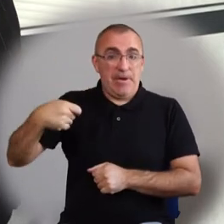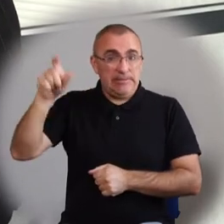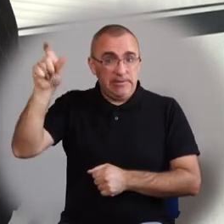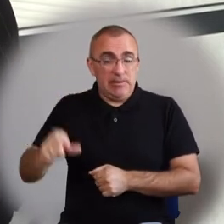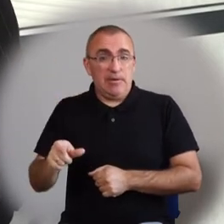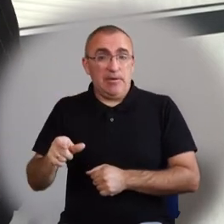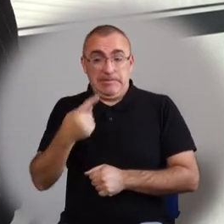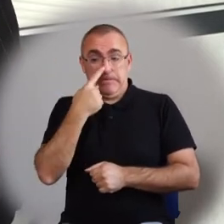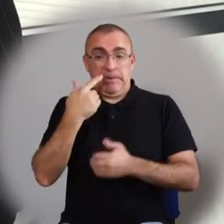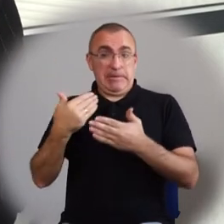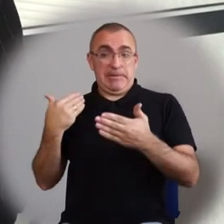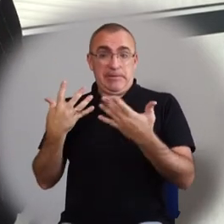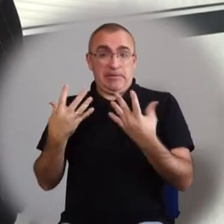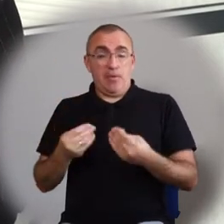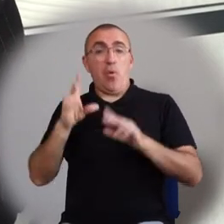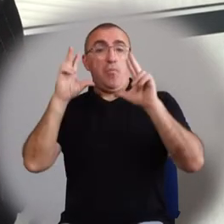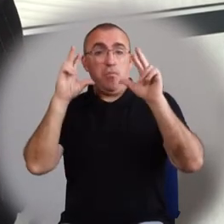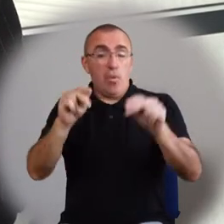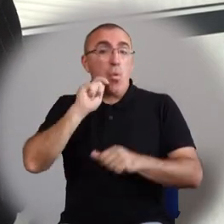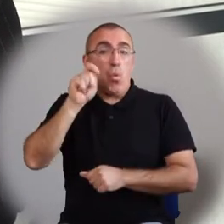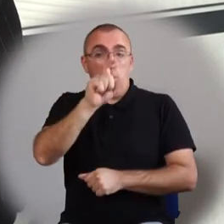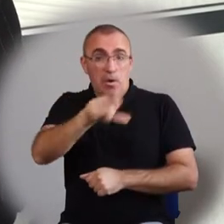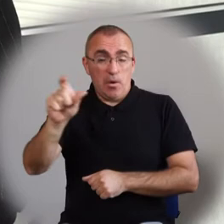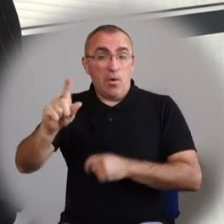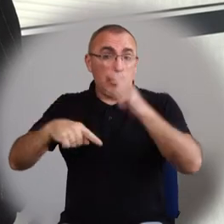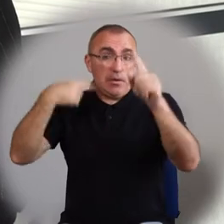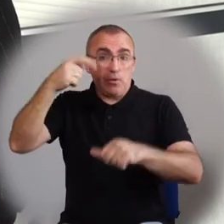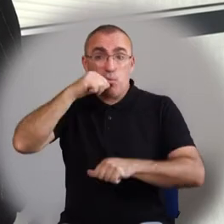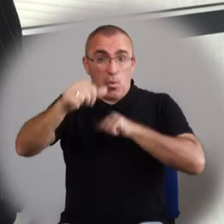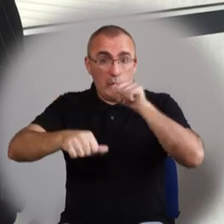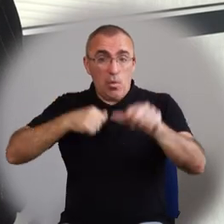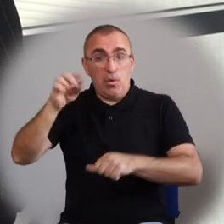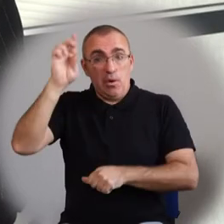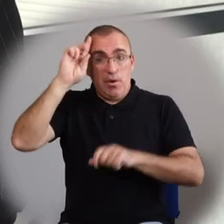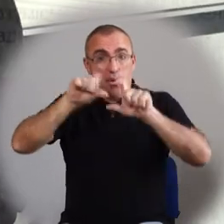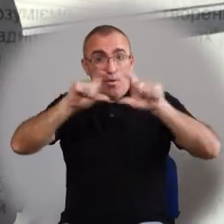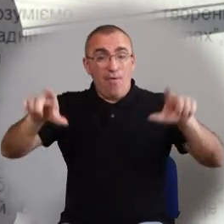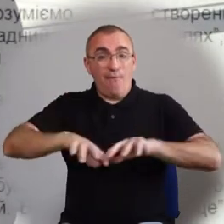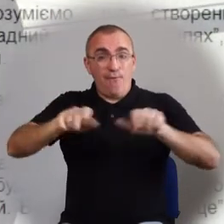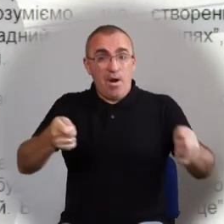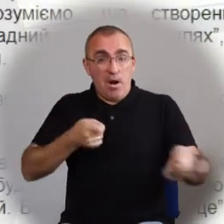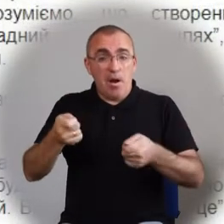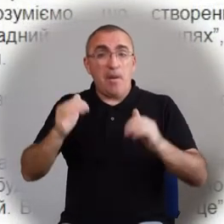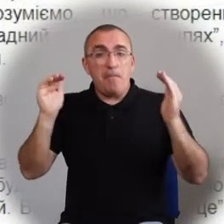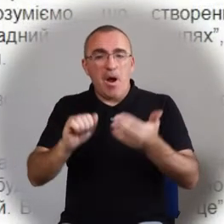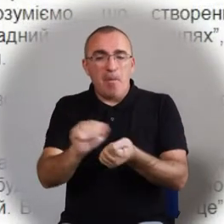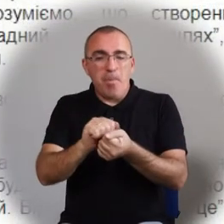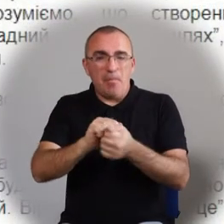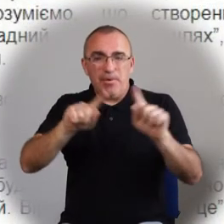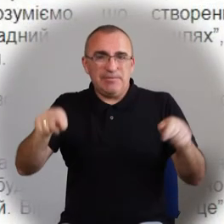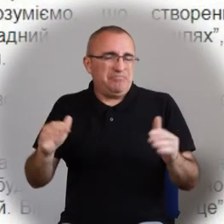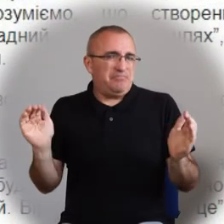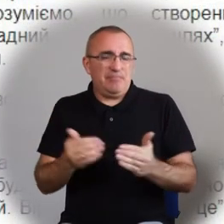Зеленського, нашого президента, який буквально на днях пообіцяв українцям, що з наступного року в державних органах влади буде